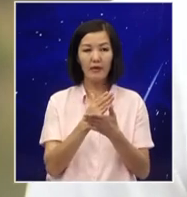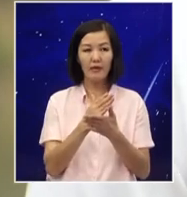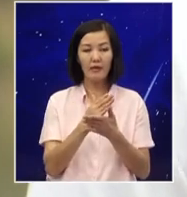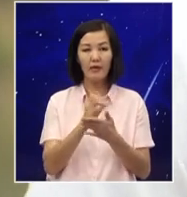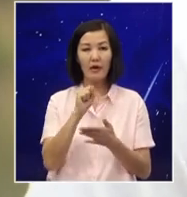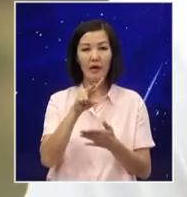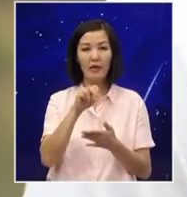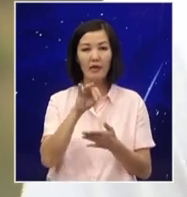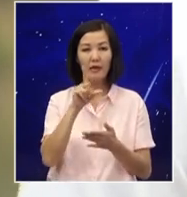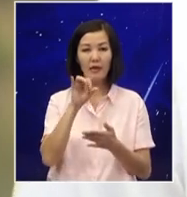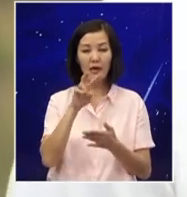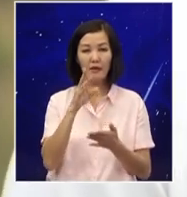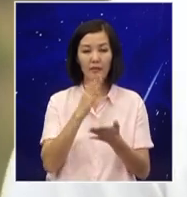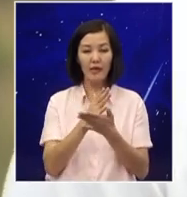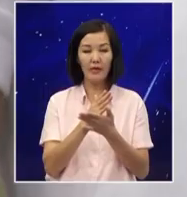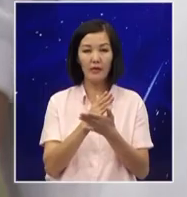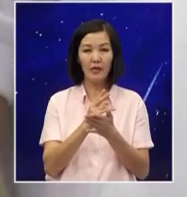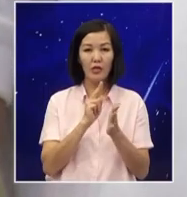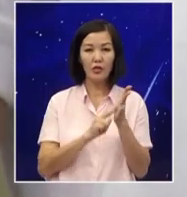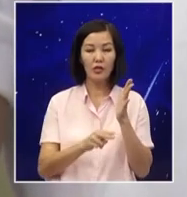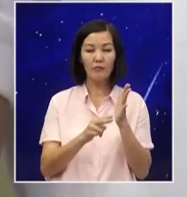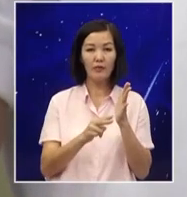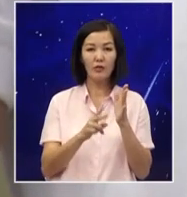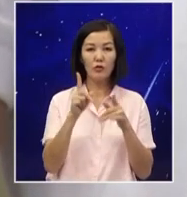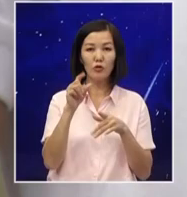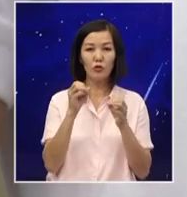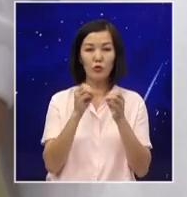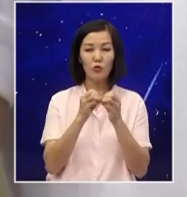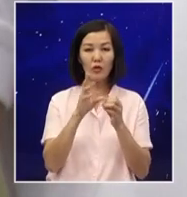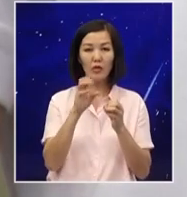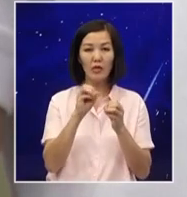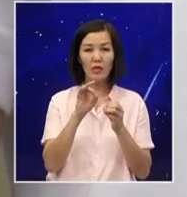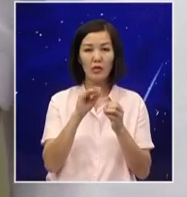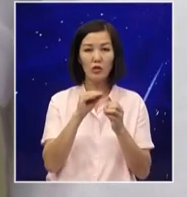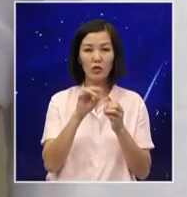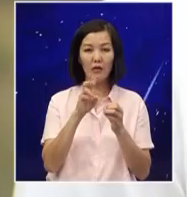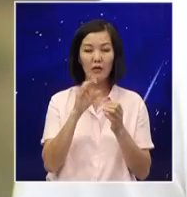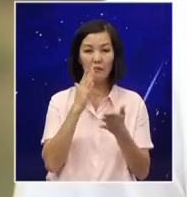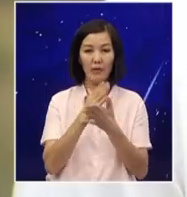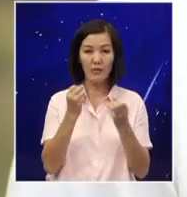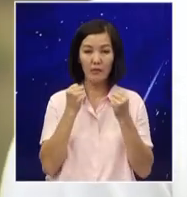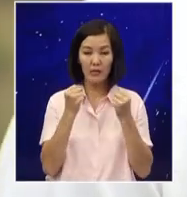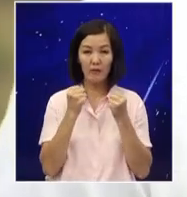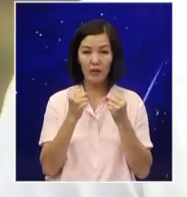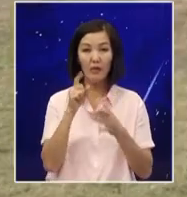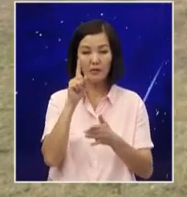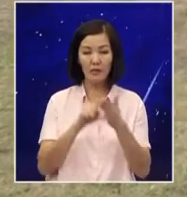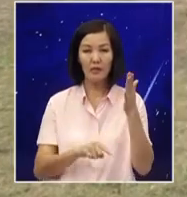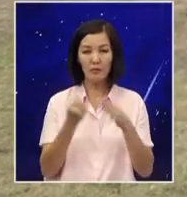Далабай Алихан бар қазір 71 келіде, 110 келіде Ержанат деген балуанымыз бар, осыларға үміт